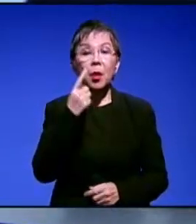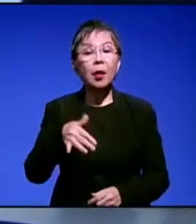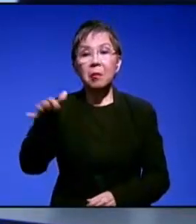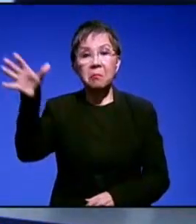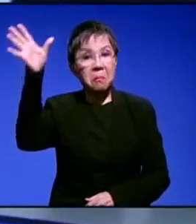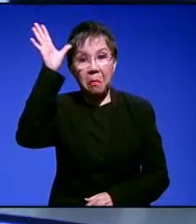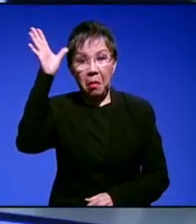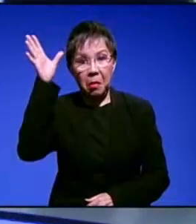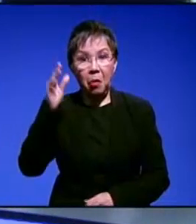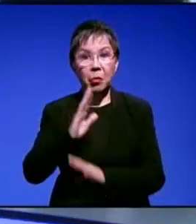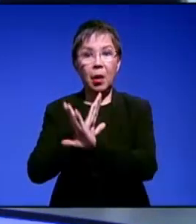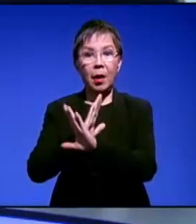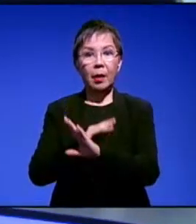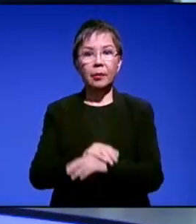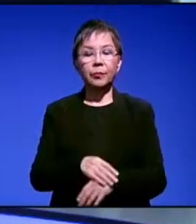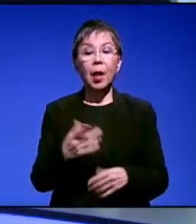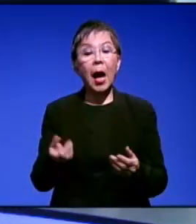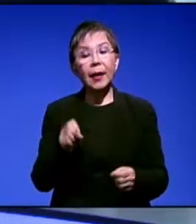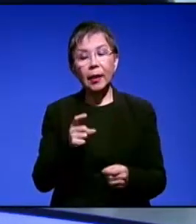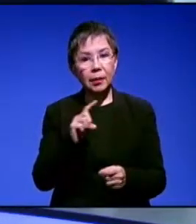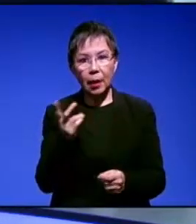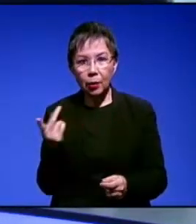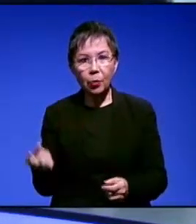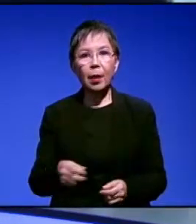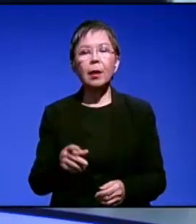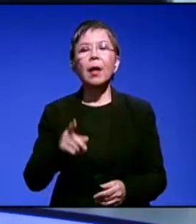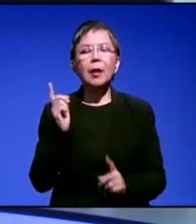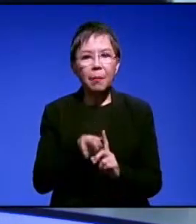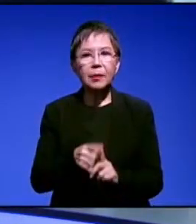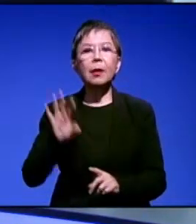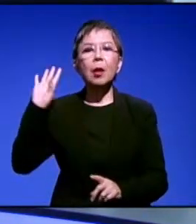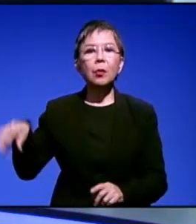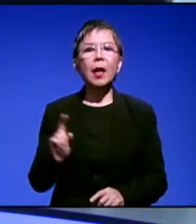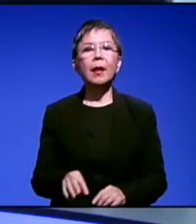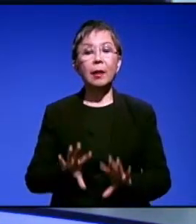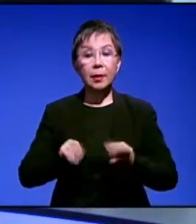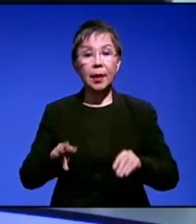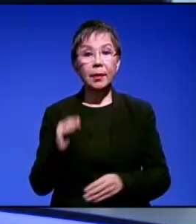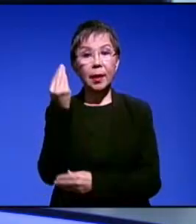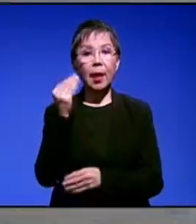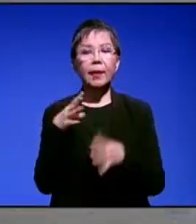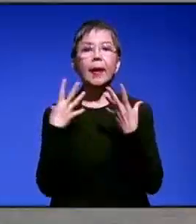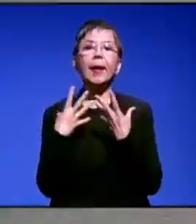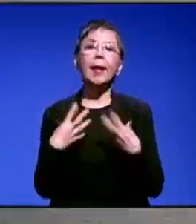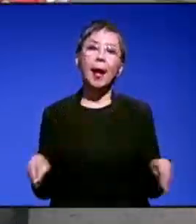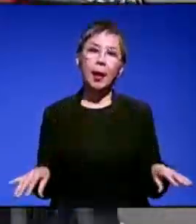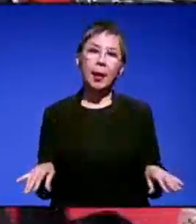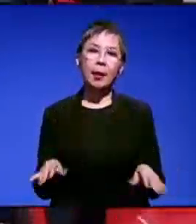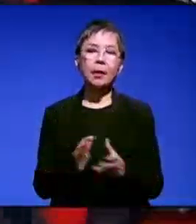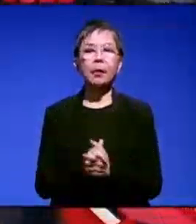dilarang. Sementara lainnya mengaku terpaksa mudik karena kehilangan pekerjaan di ibu kota.